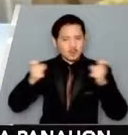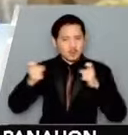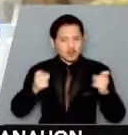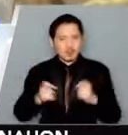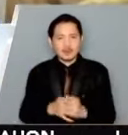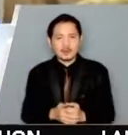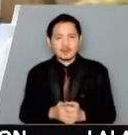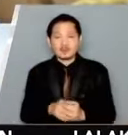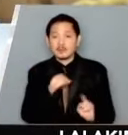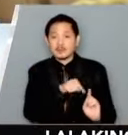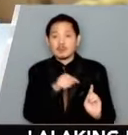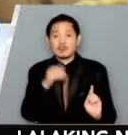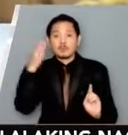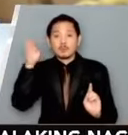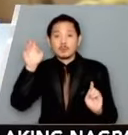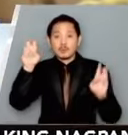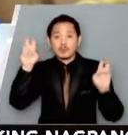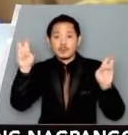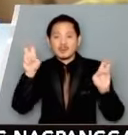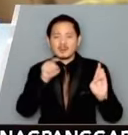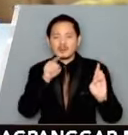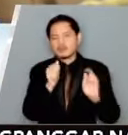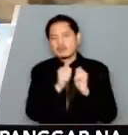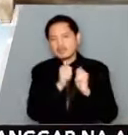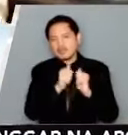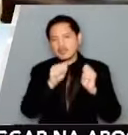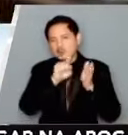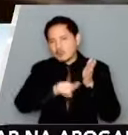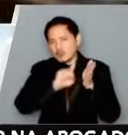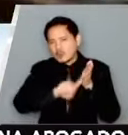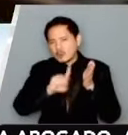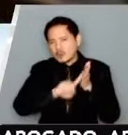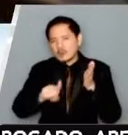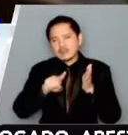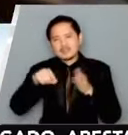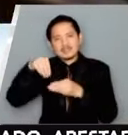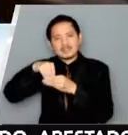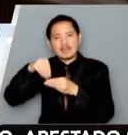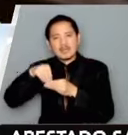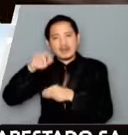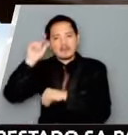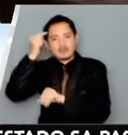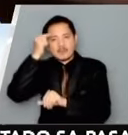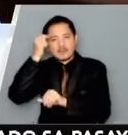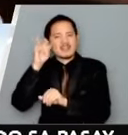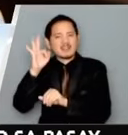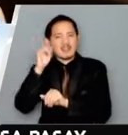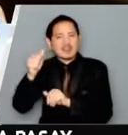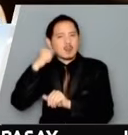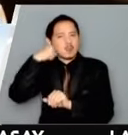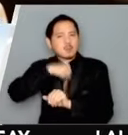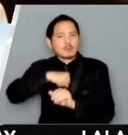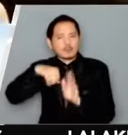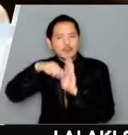anomalya sa mga ahensya ng gobyerno at mga kawani nito. Pinalitan ni Cayetano si Senator Francis Tolentino